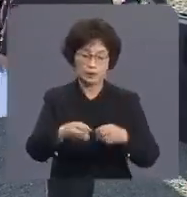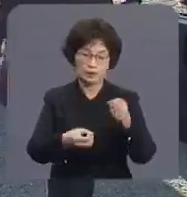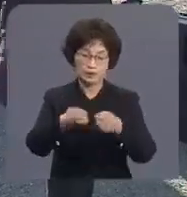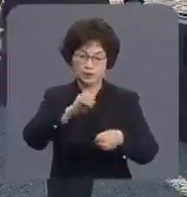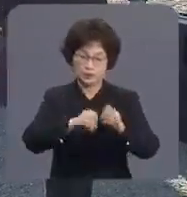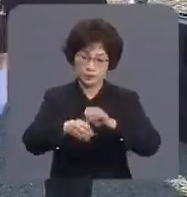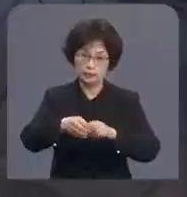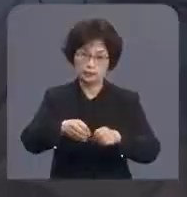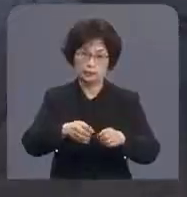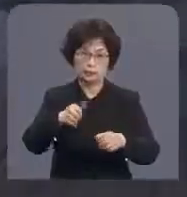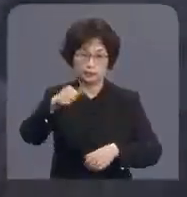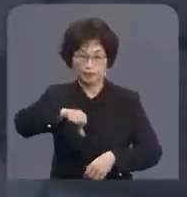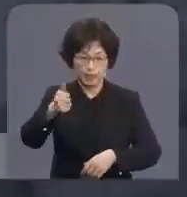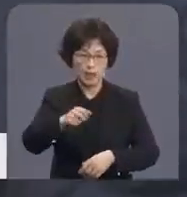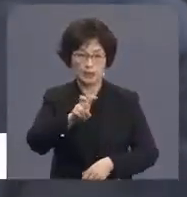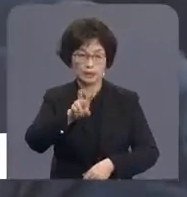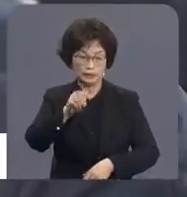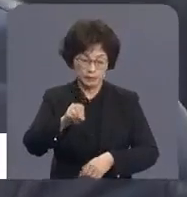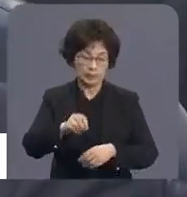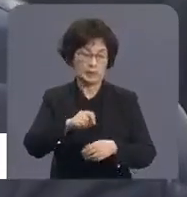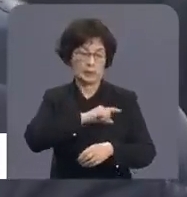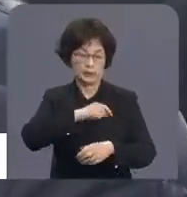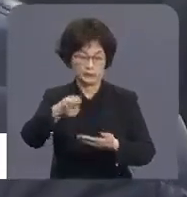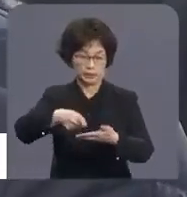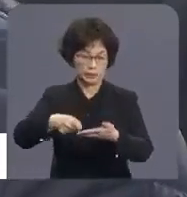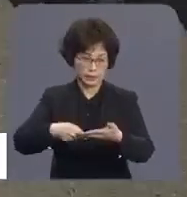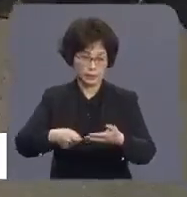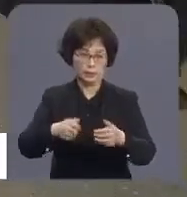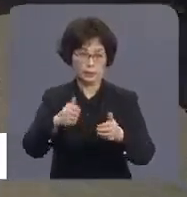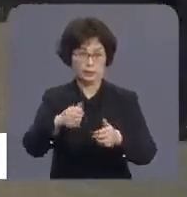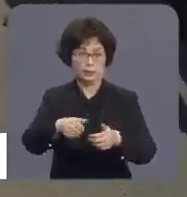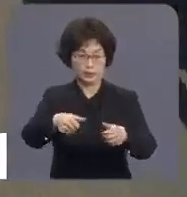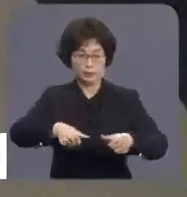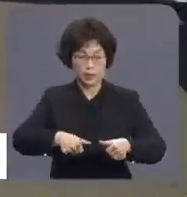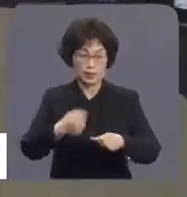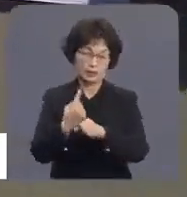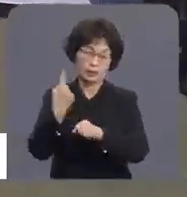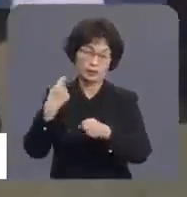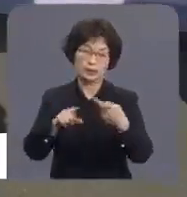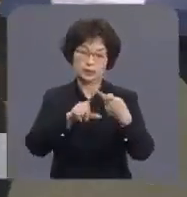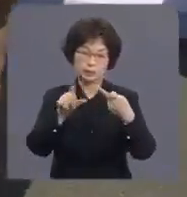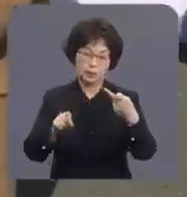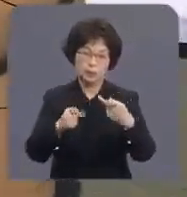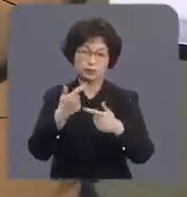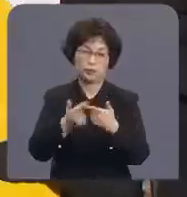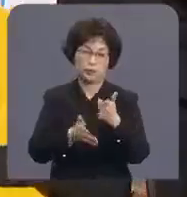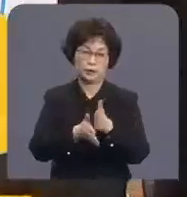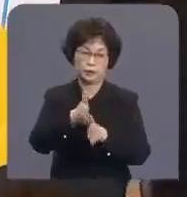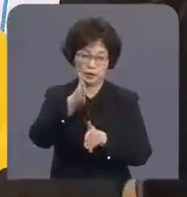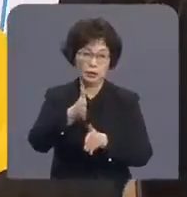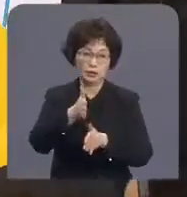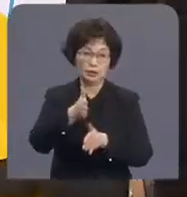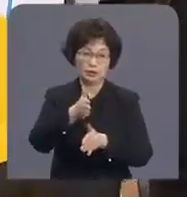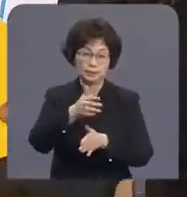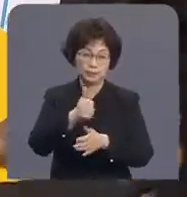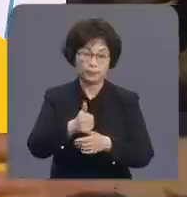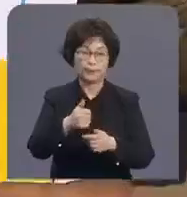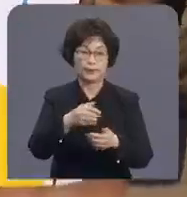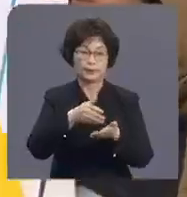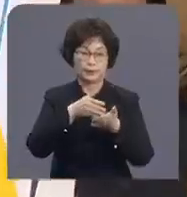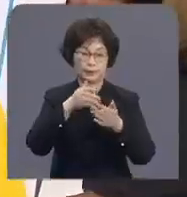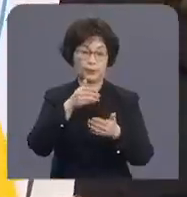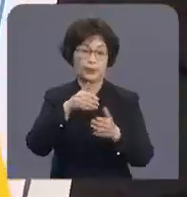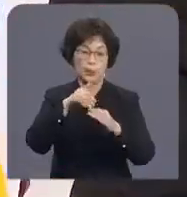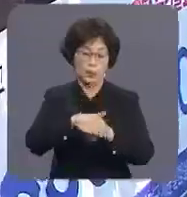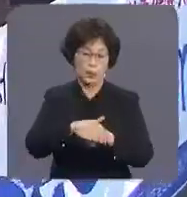새 찬반 주민투표 에 20만명의 서명을 받은 시민단체는 지난해 12월 부산 씨를 상대로 주민투표 cc 와 관련한